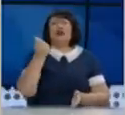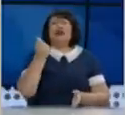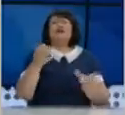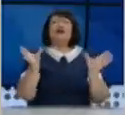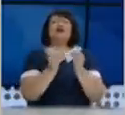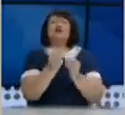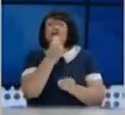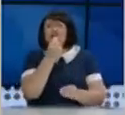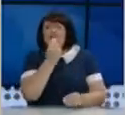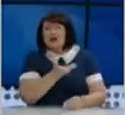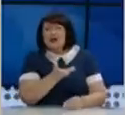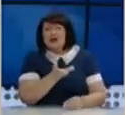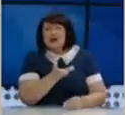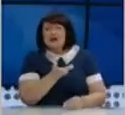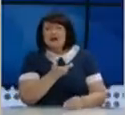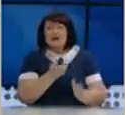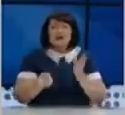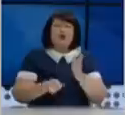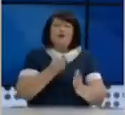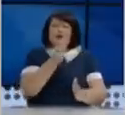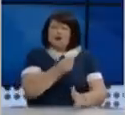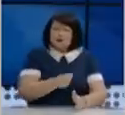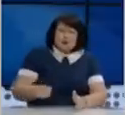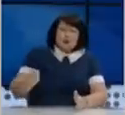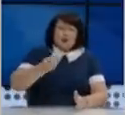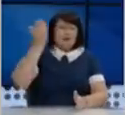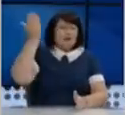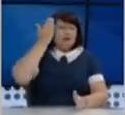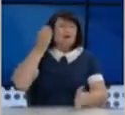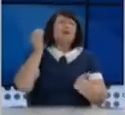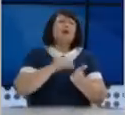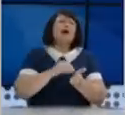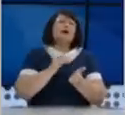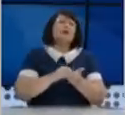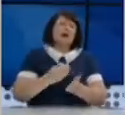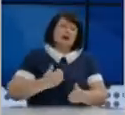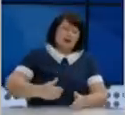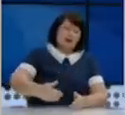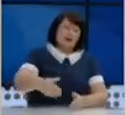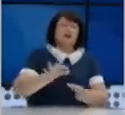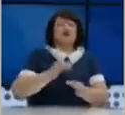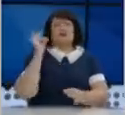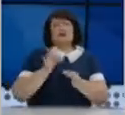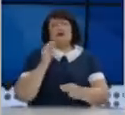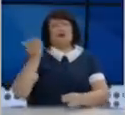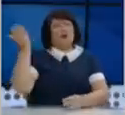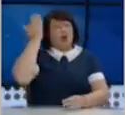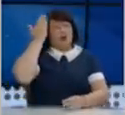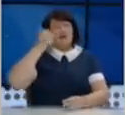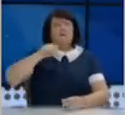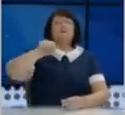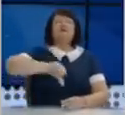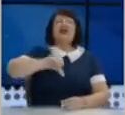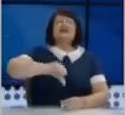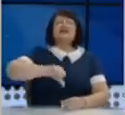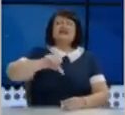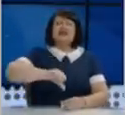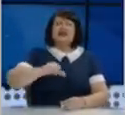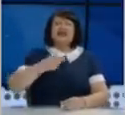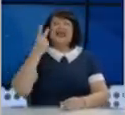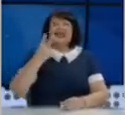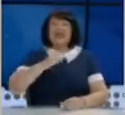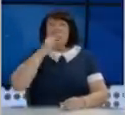τρόφιμα καλπάζουν σε διψήφια ποσοστά και αναμένεται νέος ανωδικός κύκλος το Σεπτέμβριο. Η βενζίνη προσεγγίζει τα